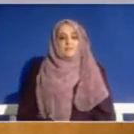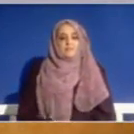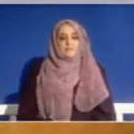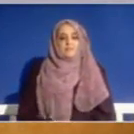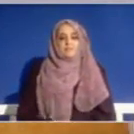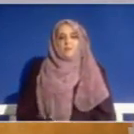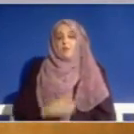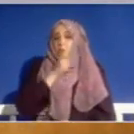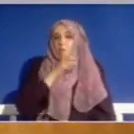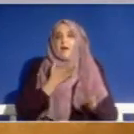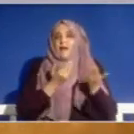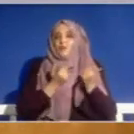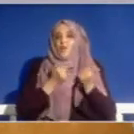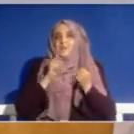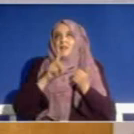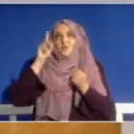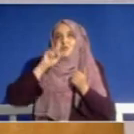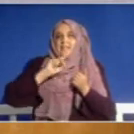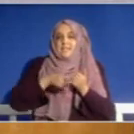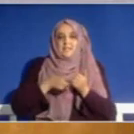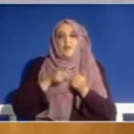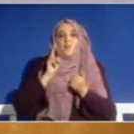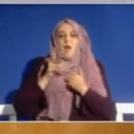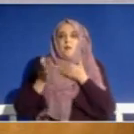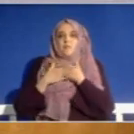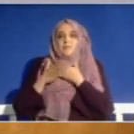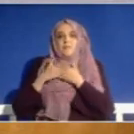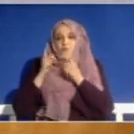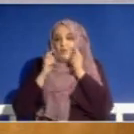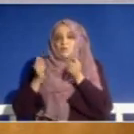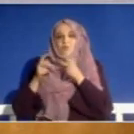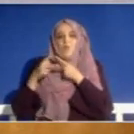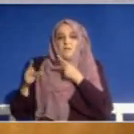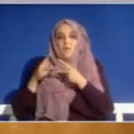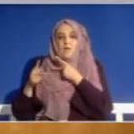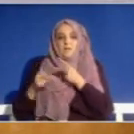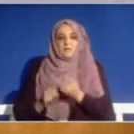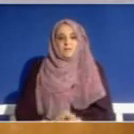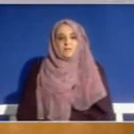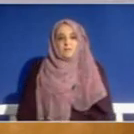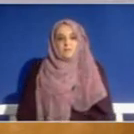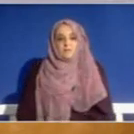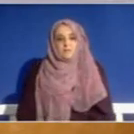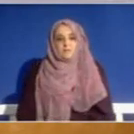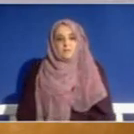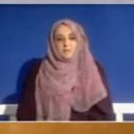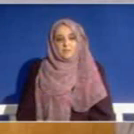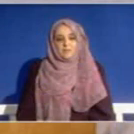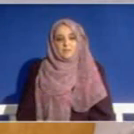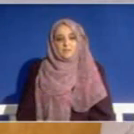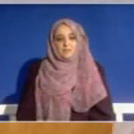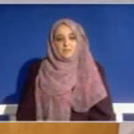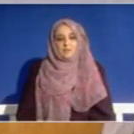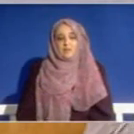ينتظر هذا من كثرة الوصية بالجار سيدنا رسول الله صلى الله عليه وسلم. وهذا هو الوعيد الشديد في مجلس